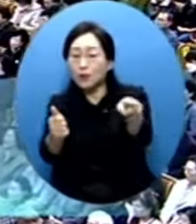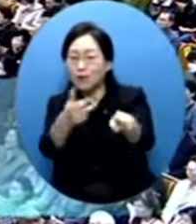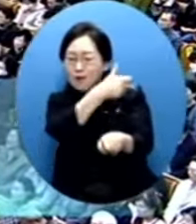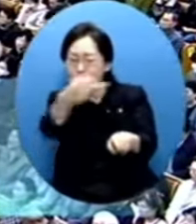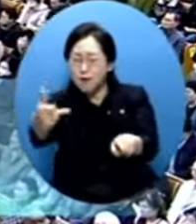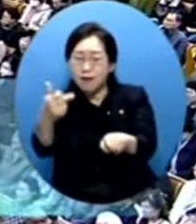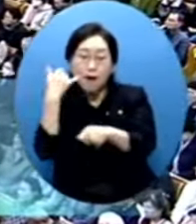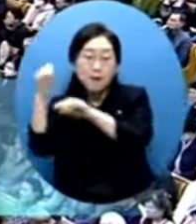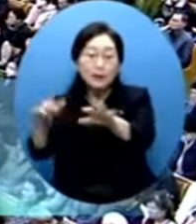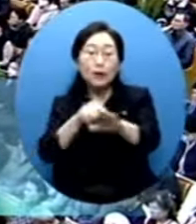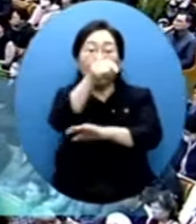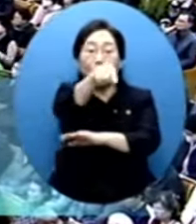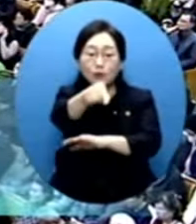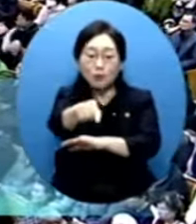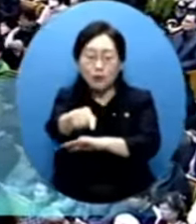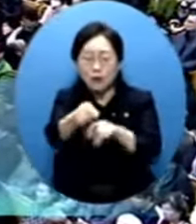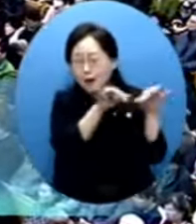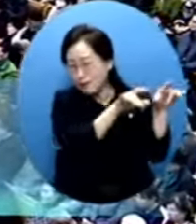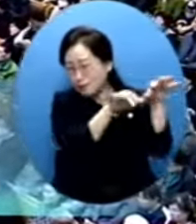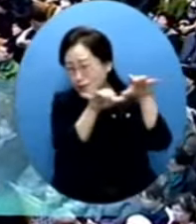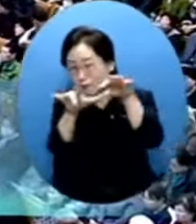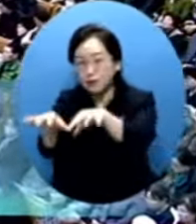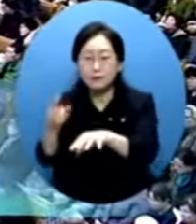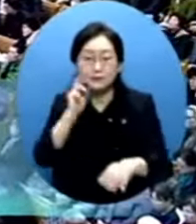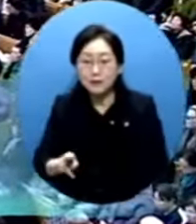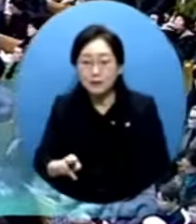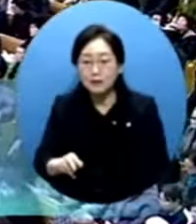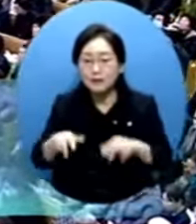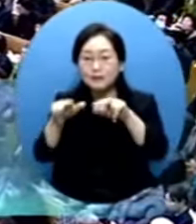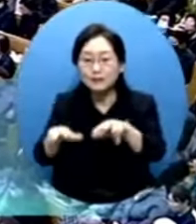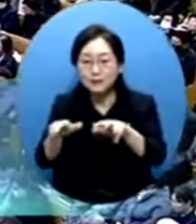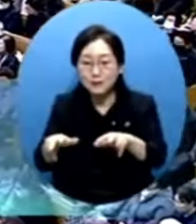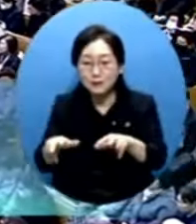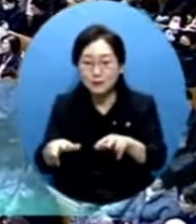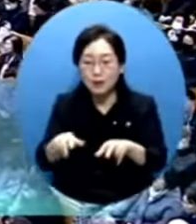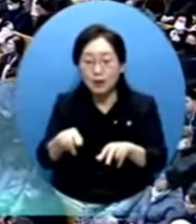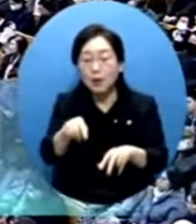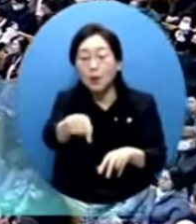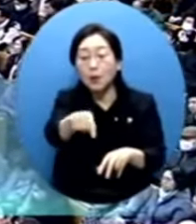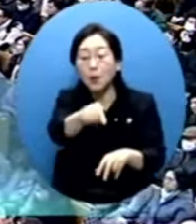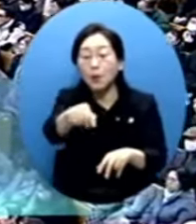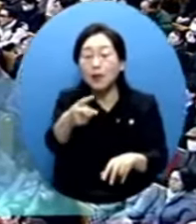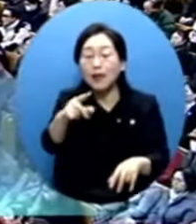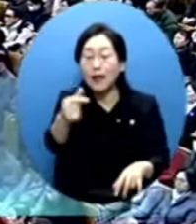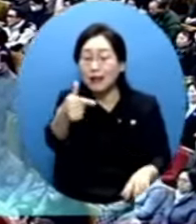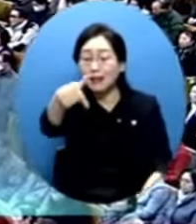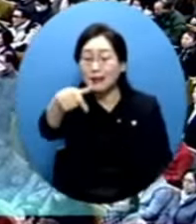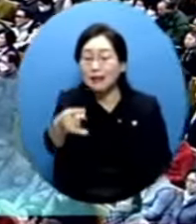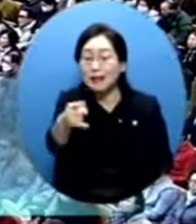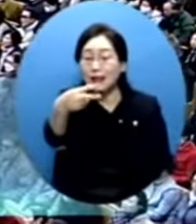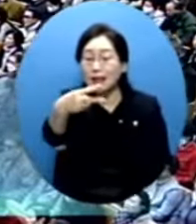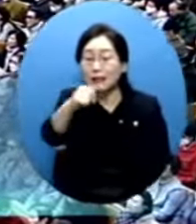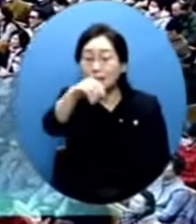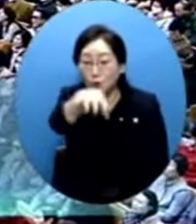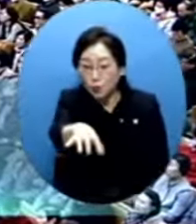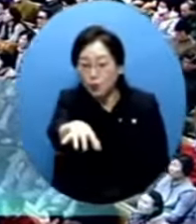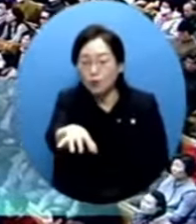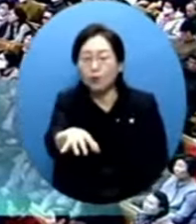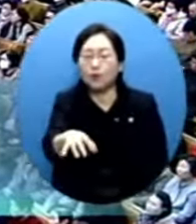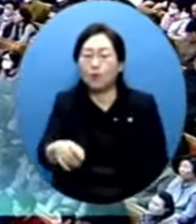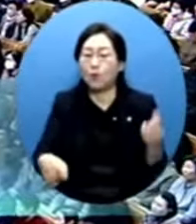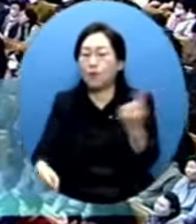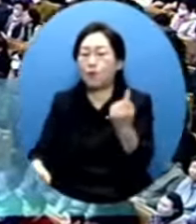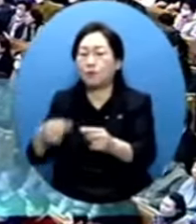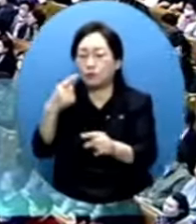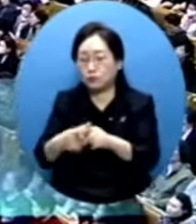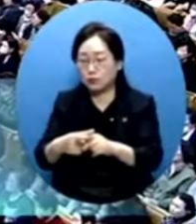바아 저쪽 아람에서 왕을 치러 오는데 이제 하사다 곧 개대 있나이다 하니 여호사밧이